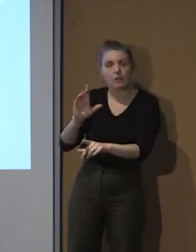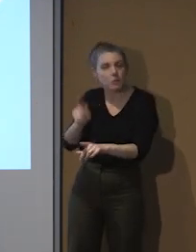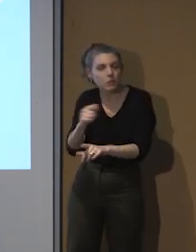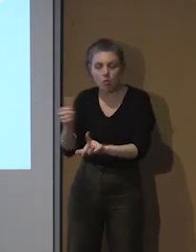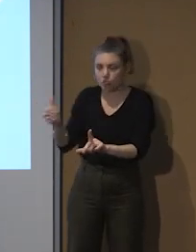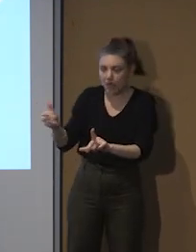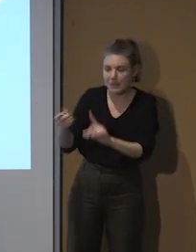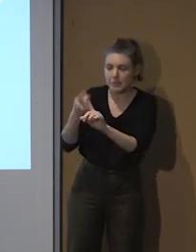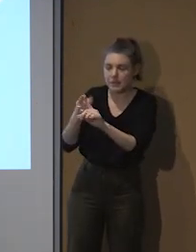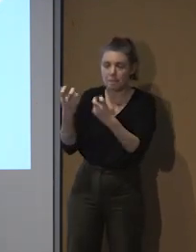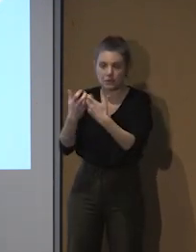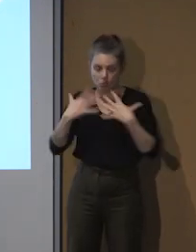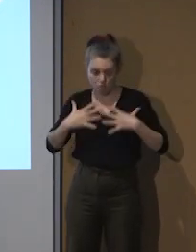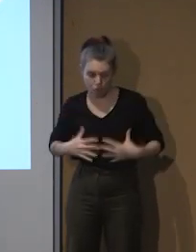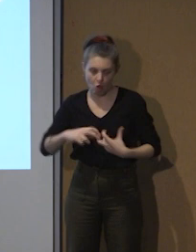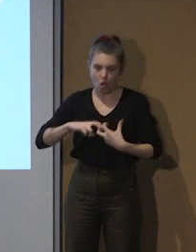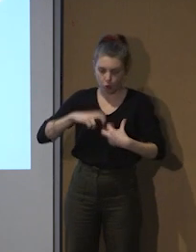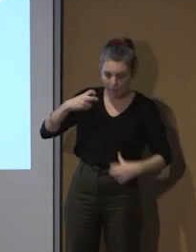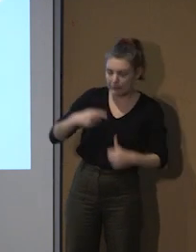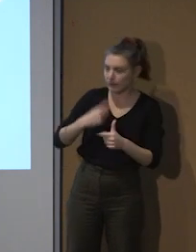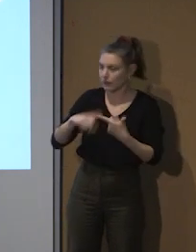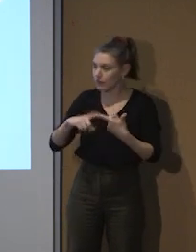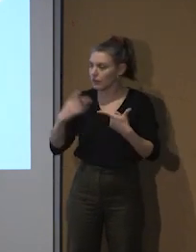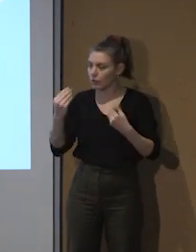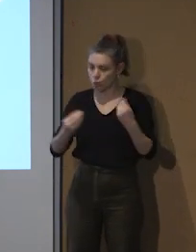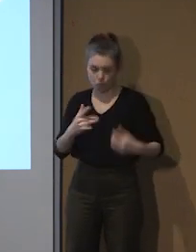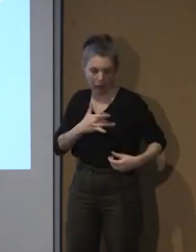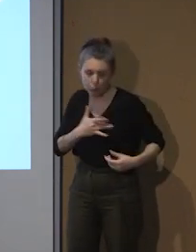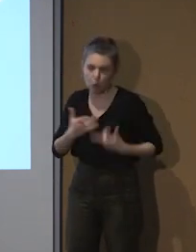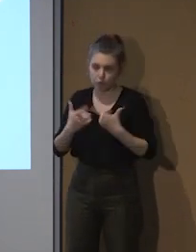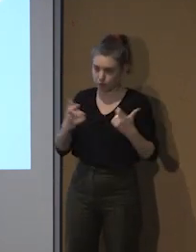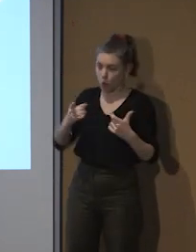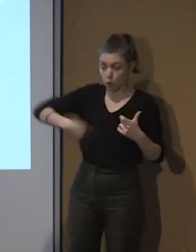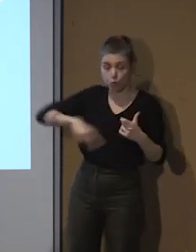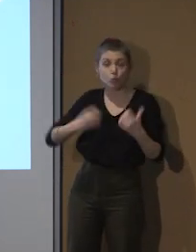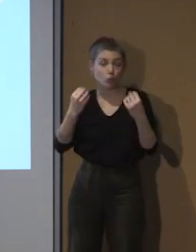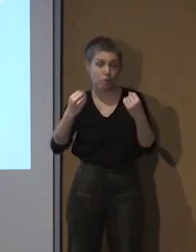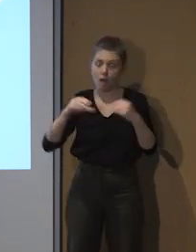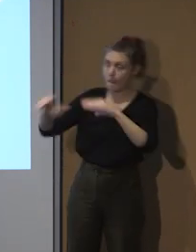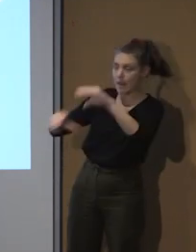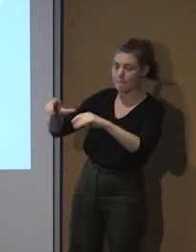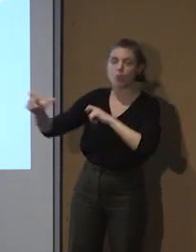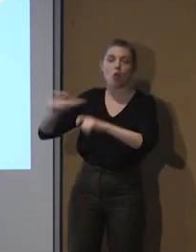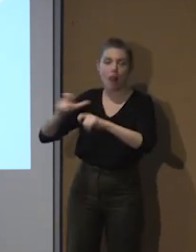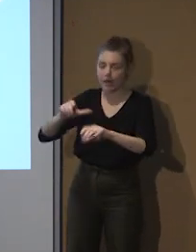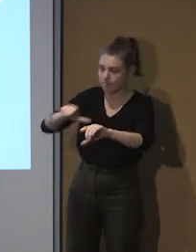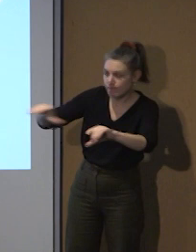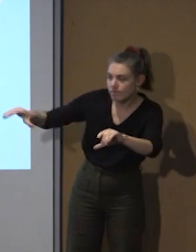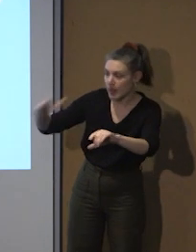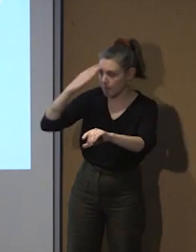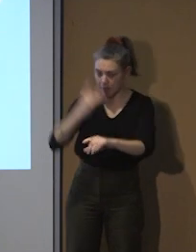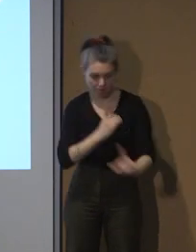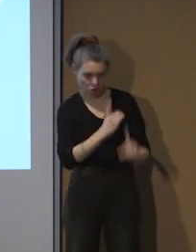En orthopédie, en cardiologie, voilà, nous avons la possibilité, nous avons des correspondants qui jouent le jeu et lorsqu'on a besoin d'eux pour un avis